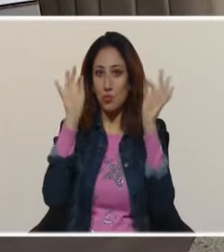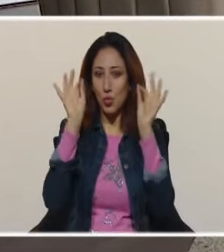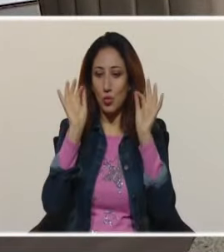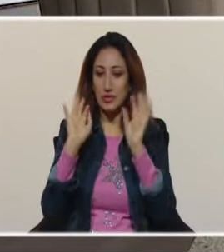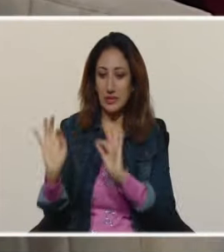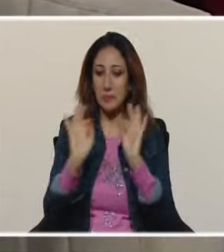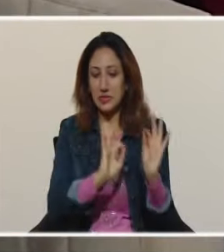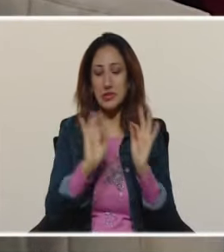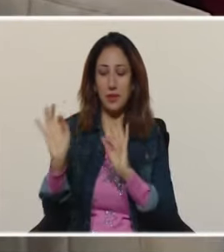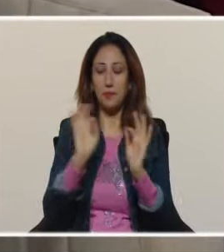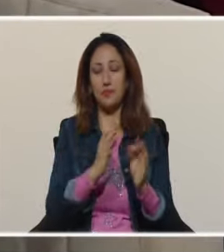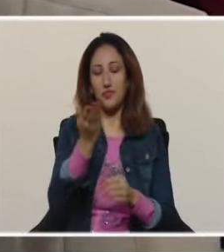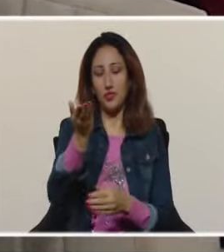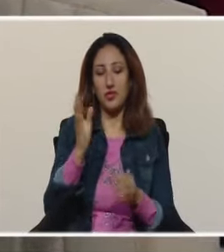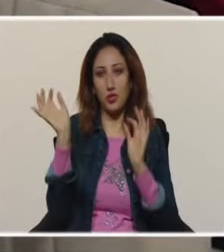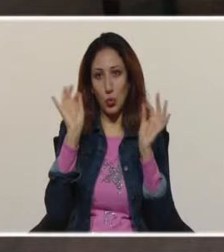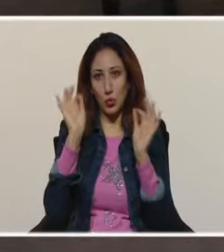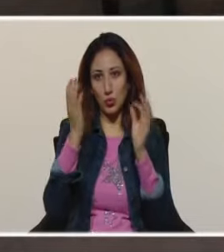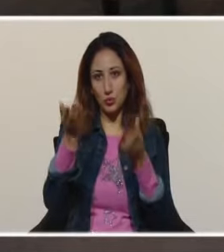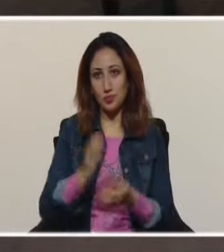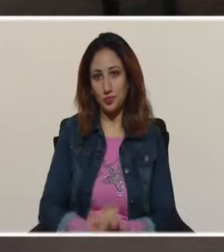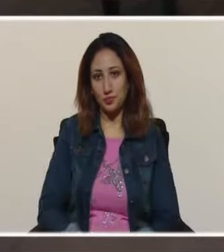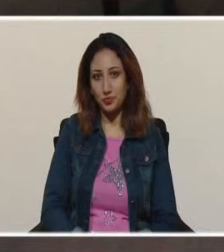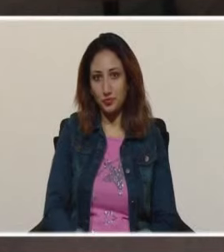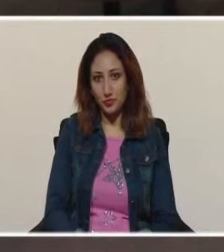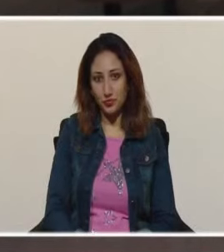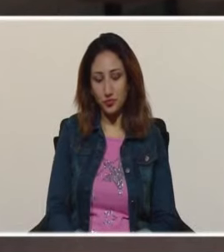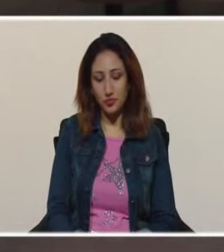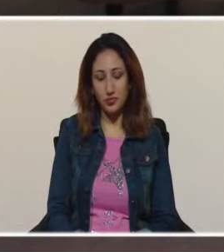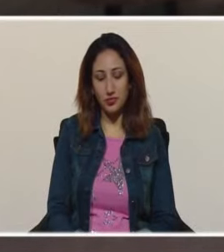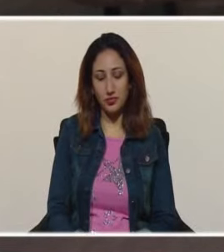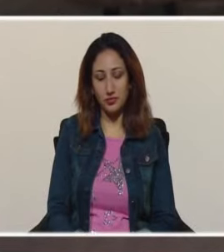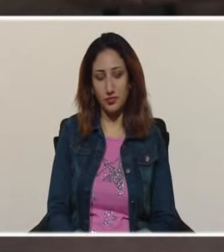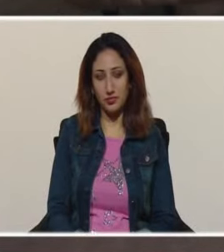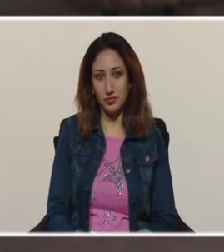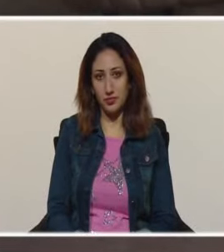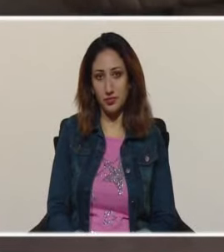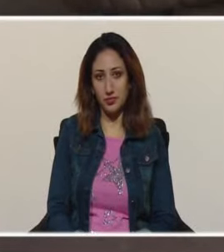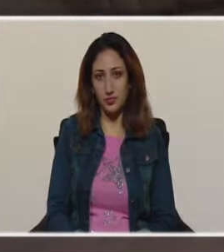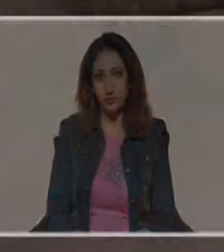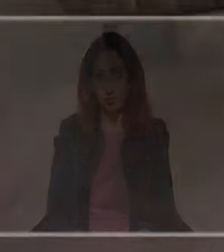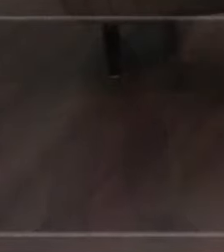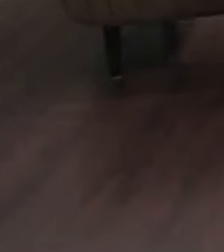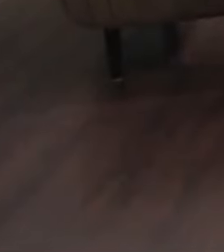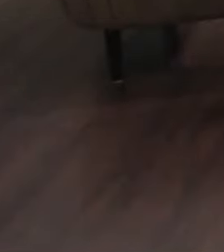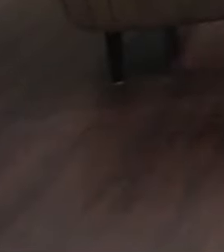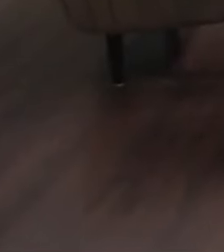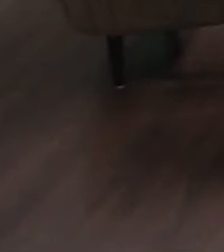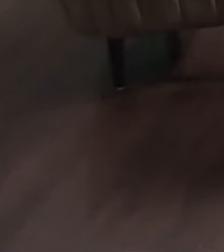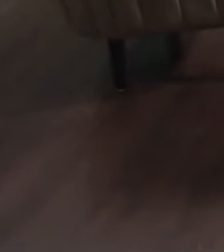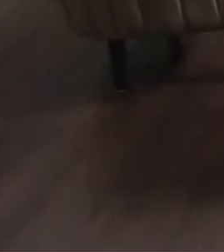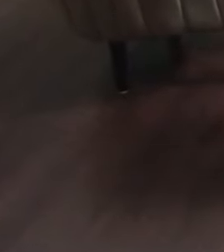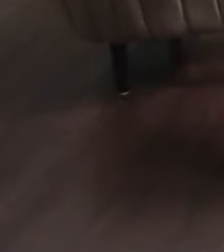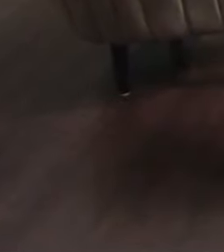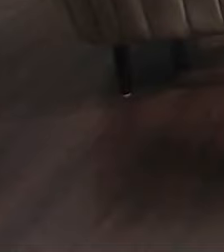لينا معينة اتفضلوا نرقص يلا هي جت على الرقص يلا يلا بينا كده يعني ولا نقص اللي انت عاوزه يلا